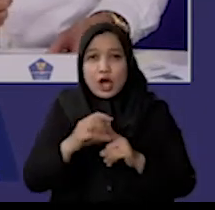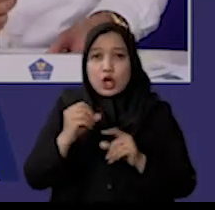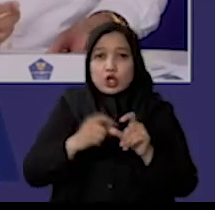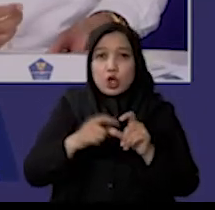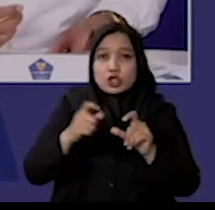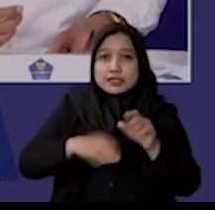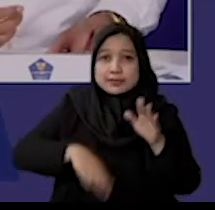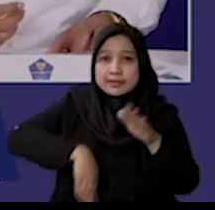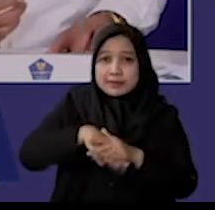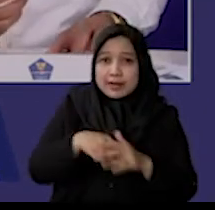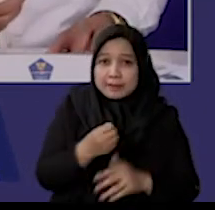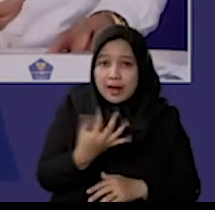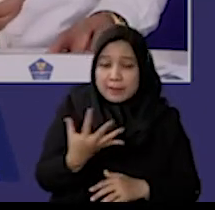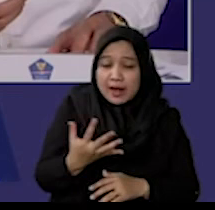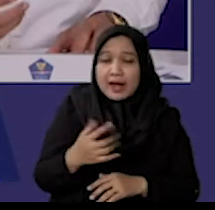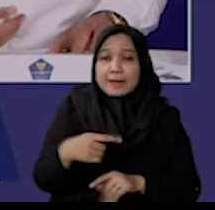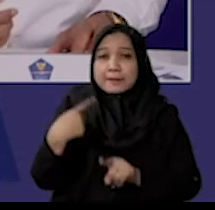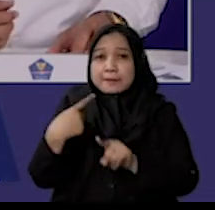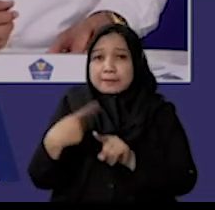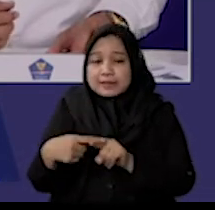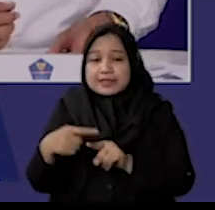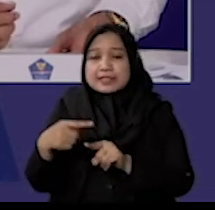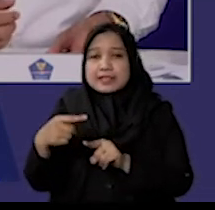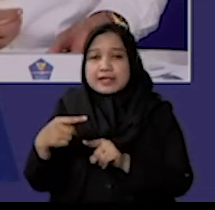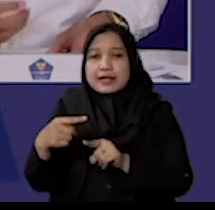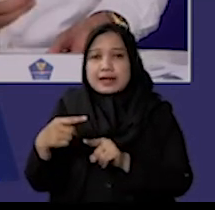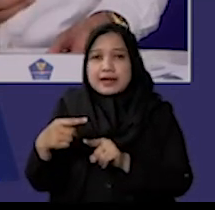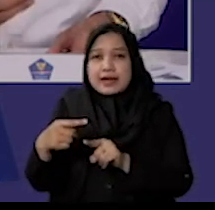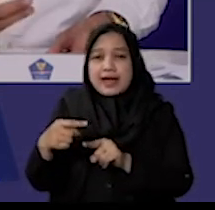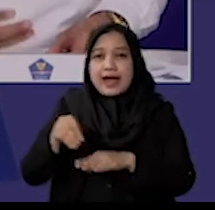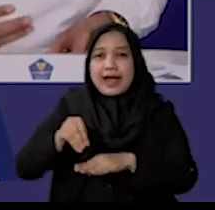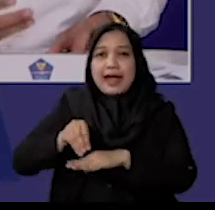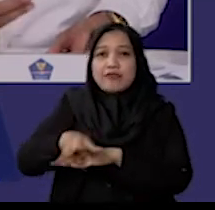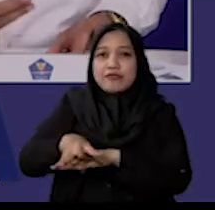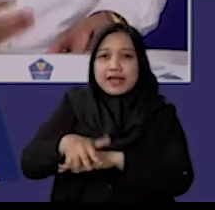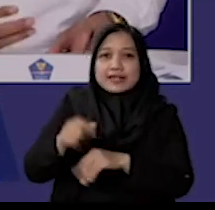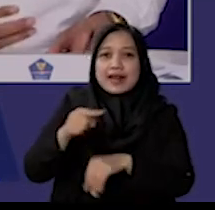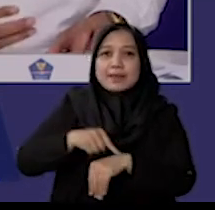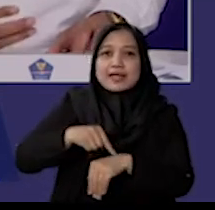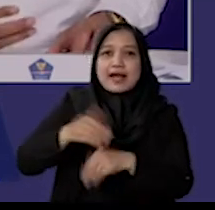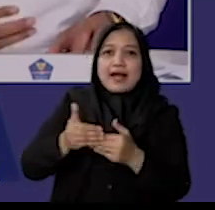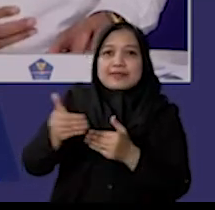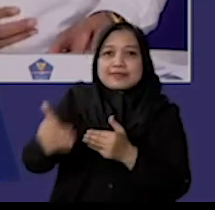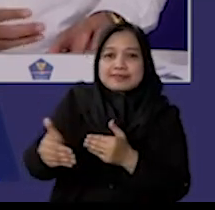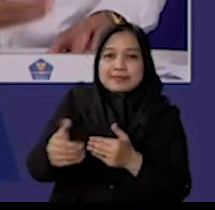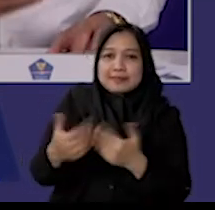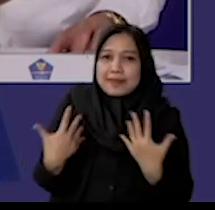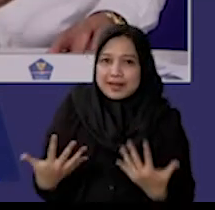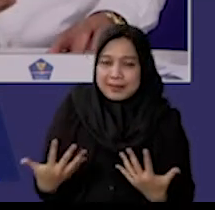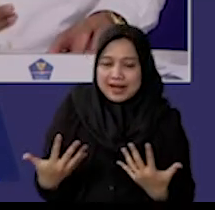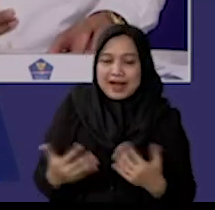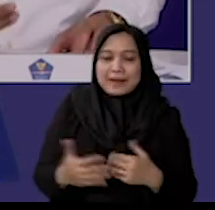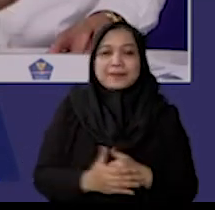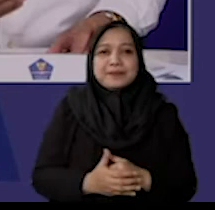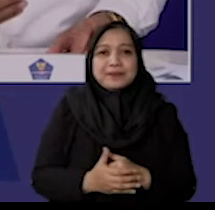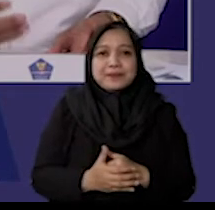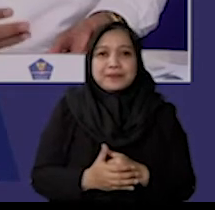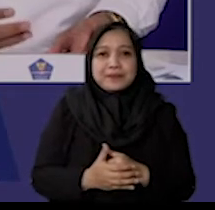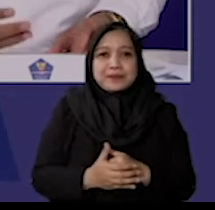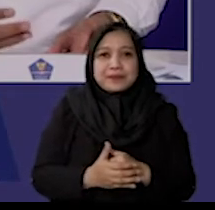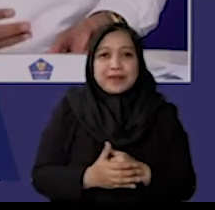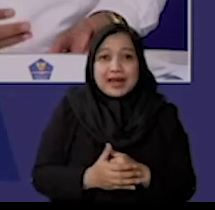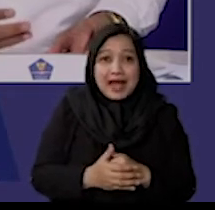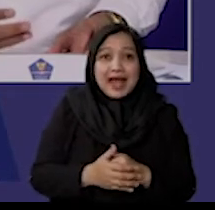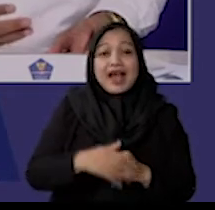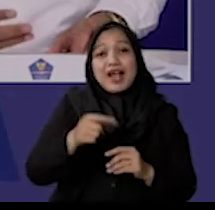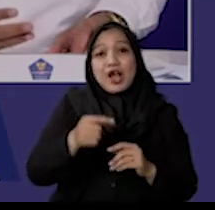kemudian frekuensi pemberian dosis optimal, serta efek samping jangka pendek. Berikutnya baru setelah lolos